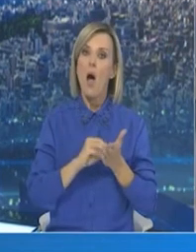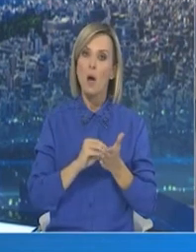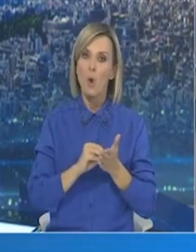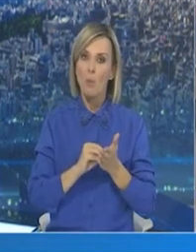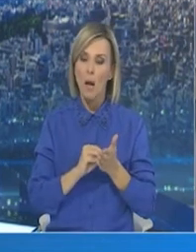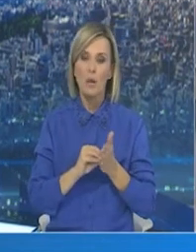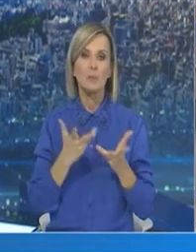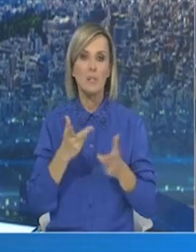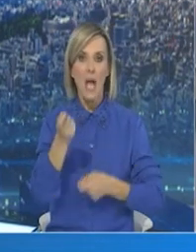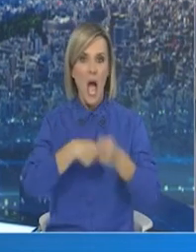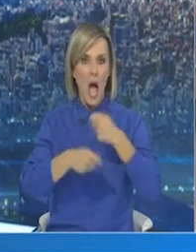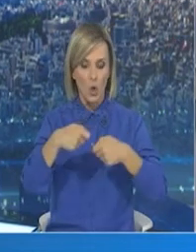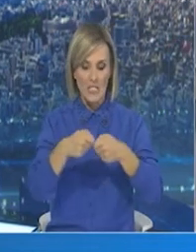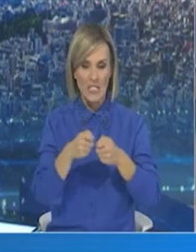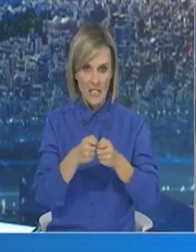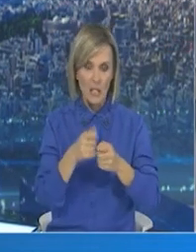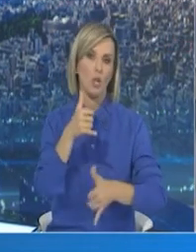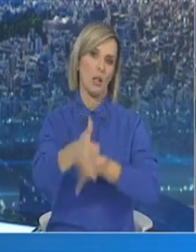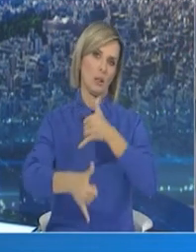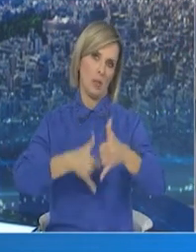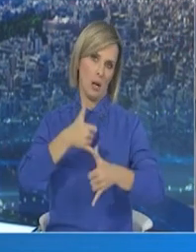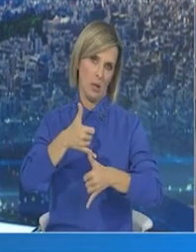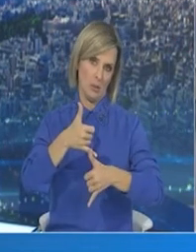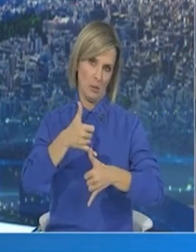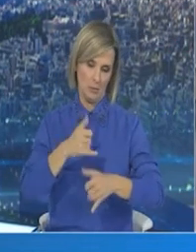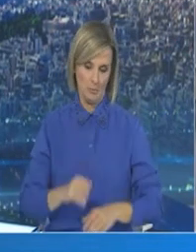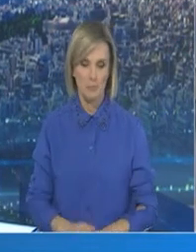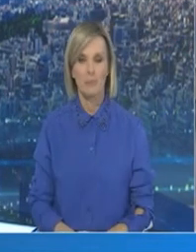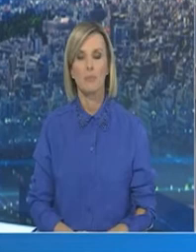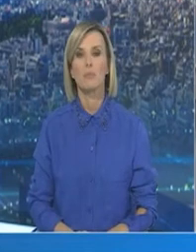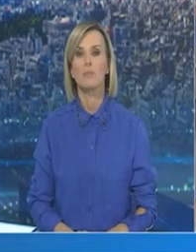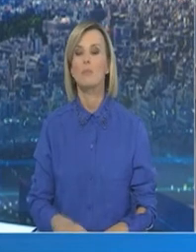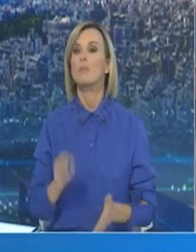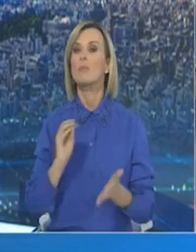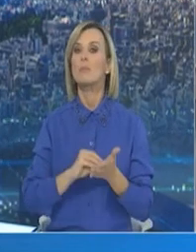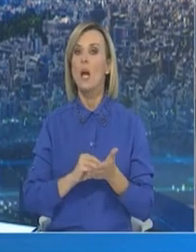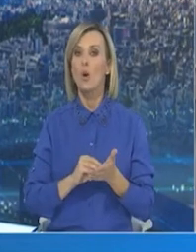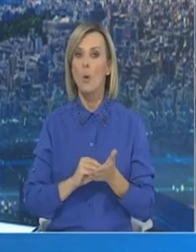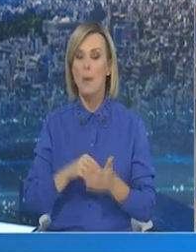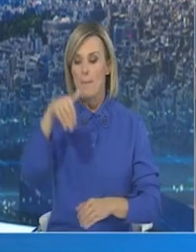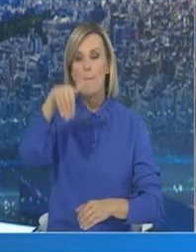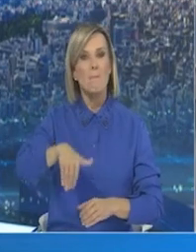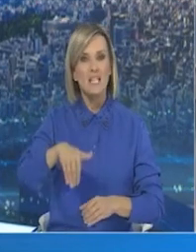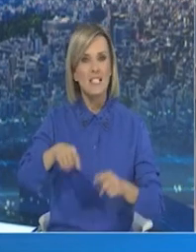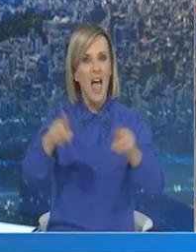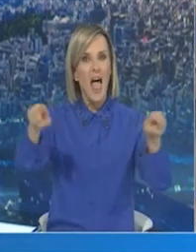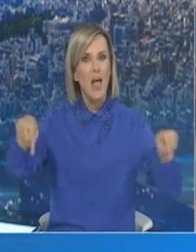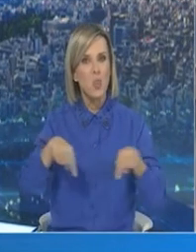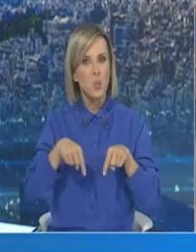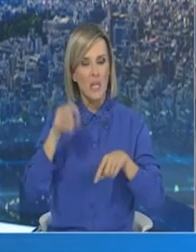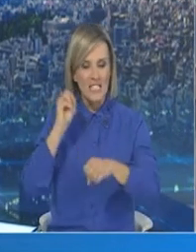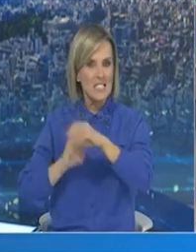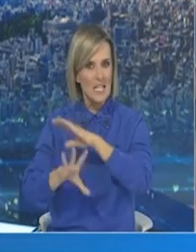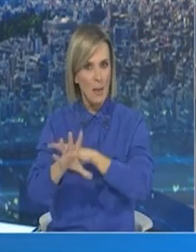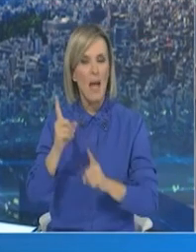εισιτηρίου για διευκόλυνση ενδεχόμενης συχνηλάτησης, ενώ απευθύνουν και σύσταση για την εγκατάσταση φίλτρων HEPA. Δεύτερον,